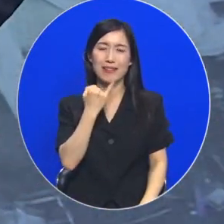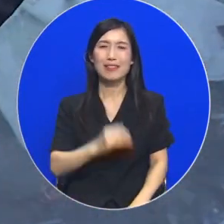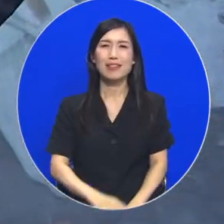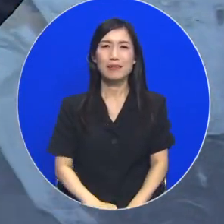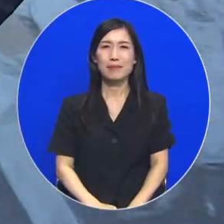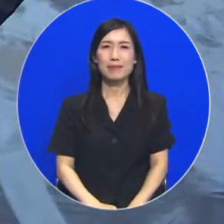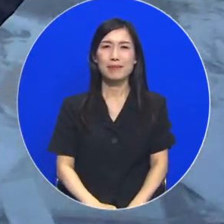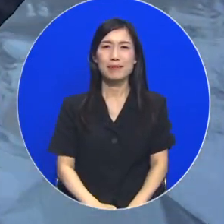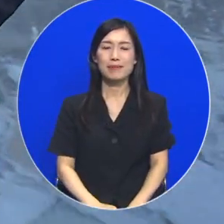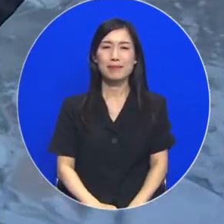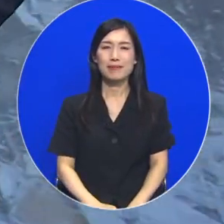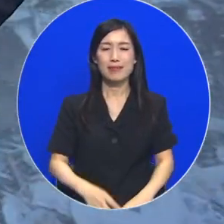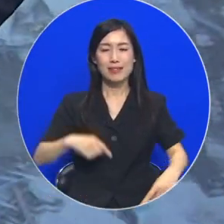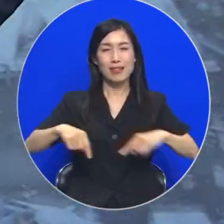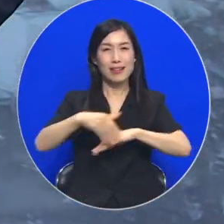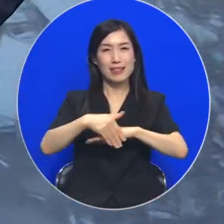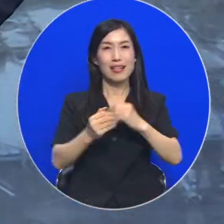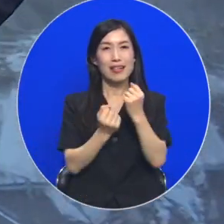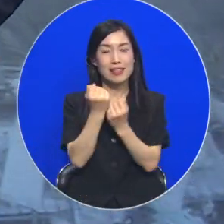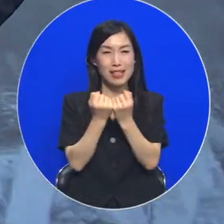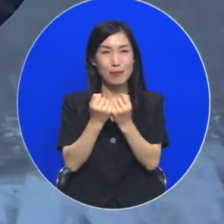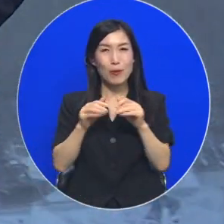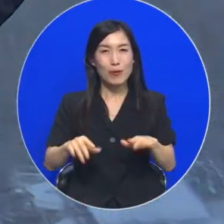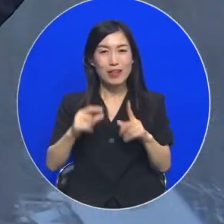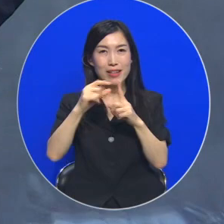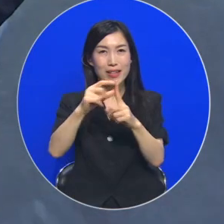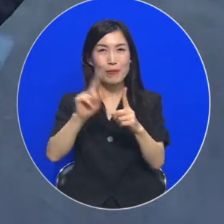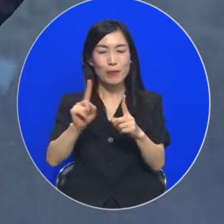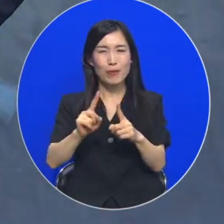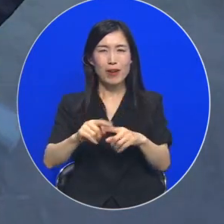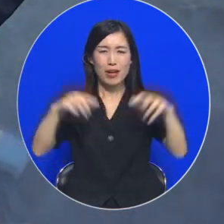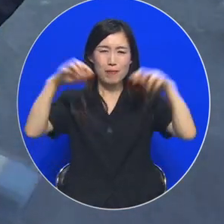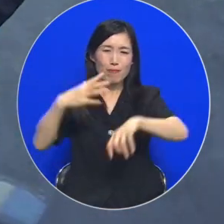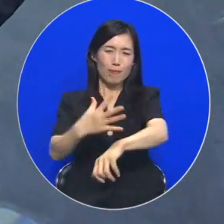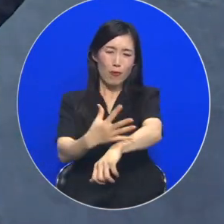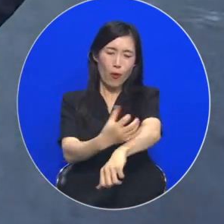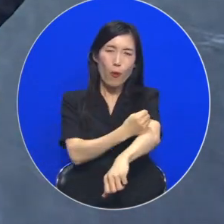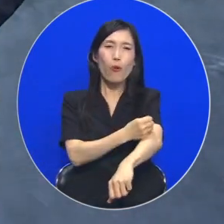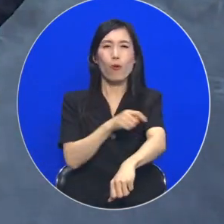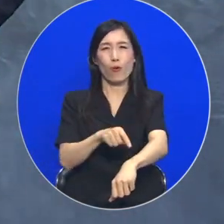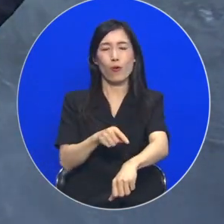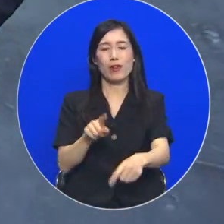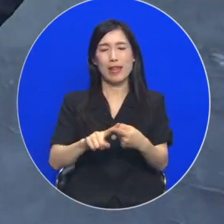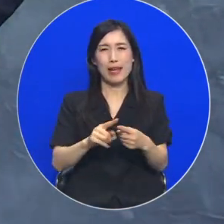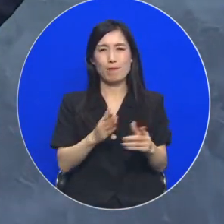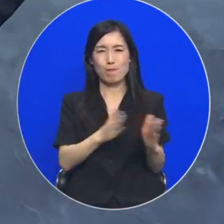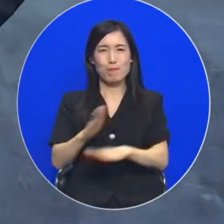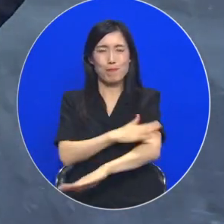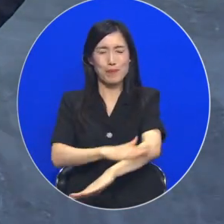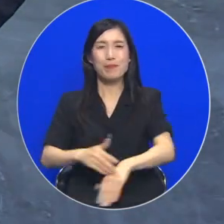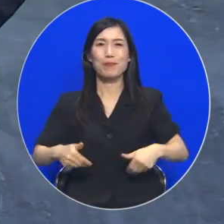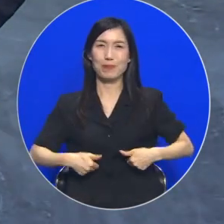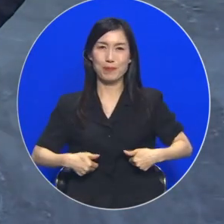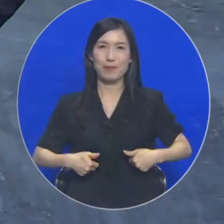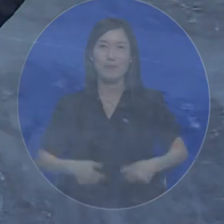봅니다 정책의 자물쇠를 여는 열쇠 말 극한 호우와 과잉대응이었습니다